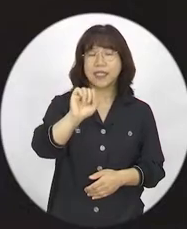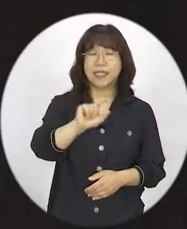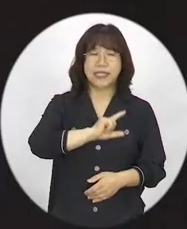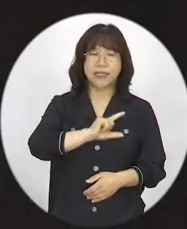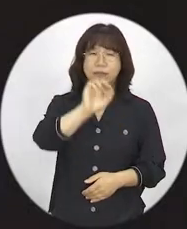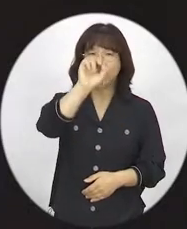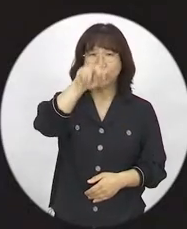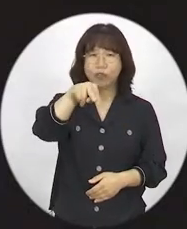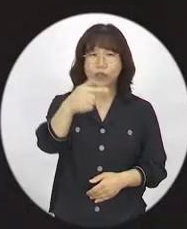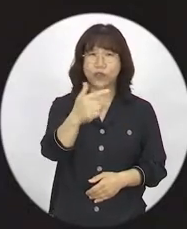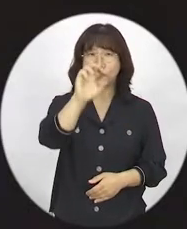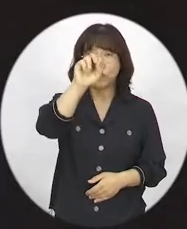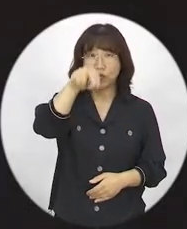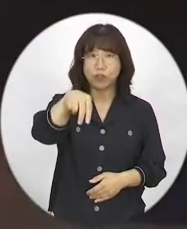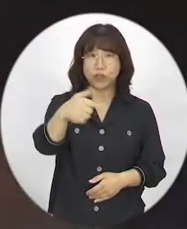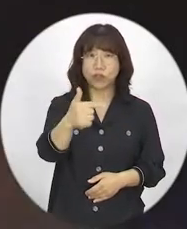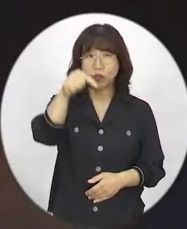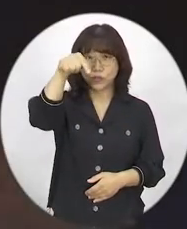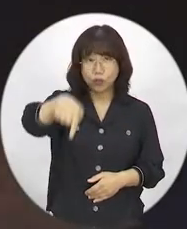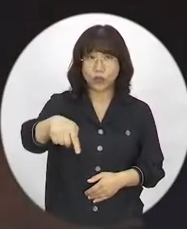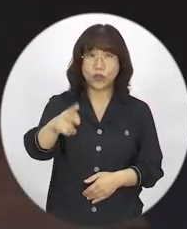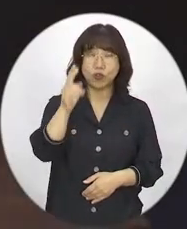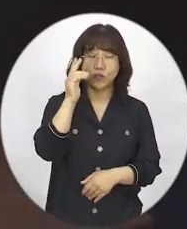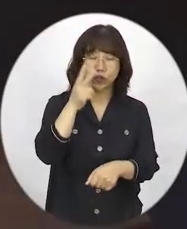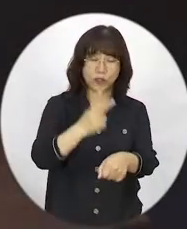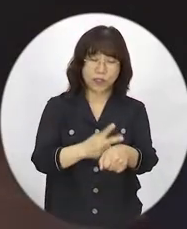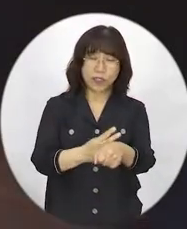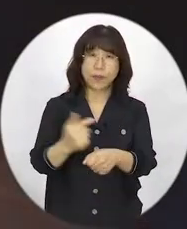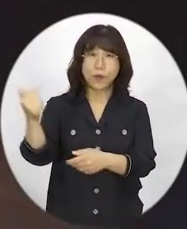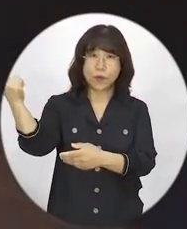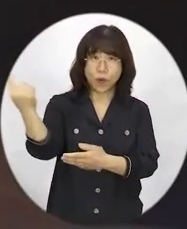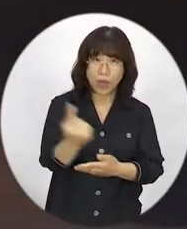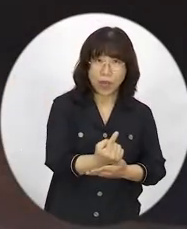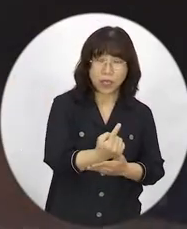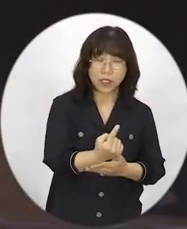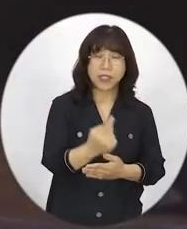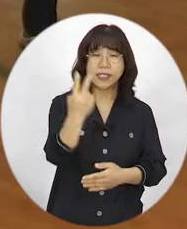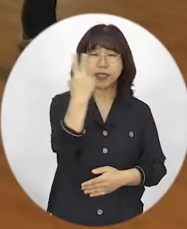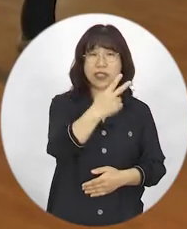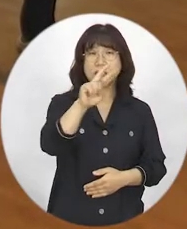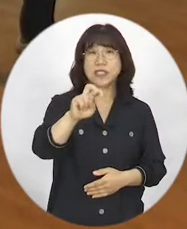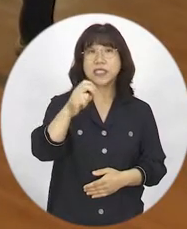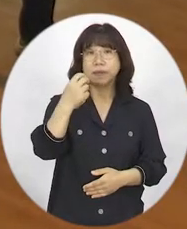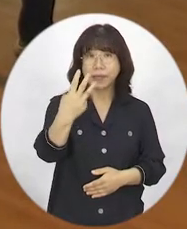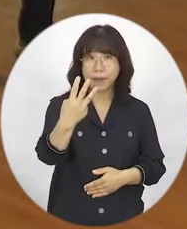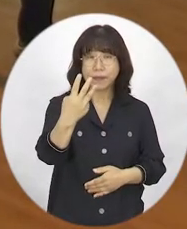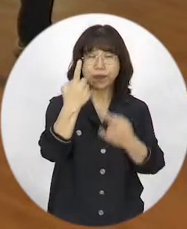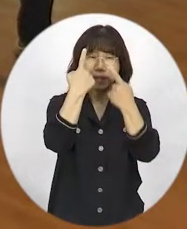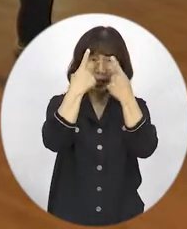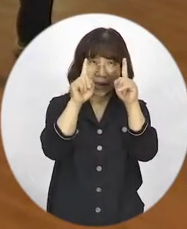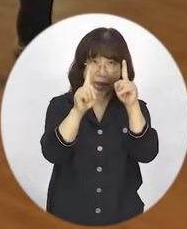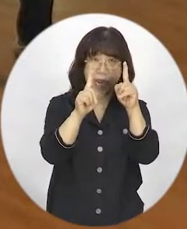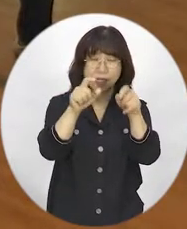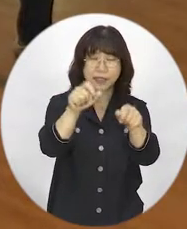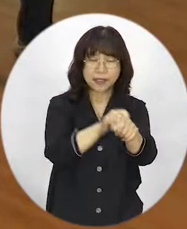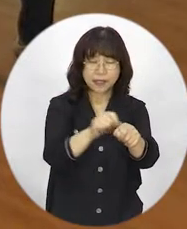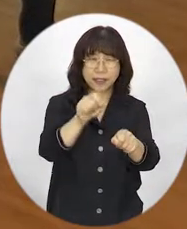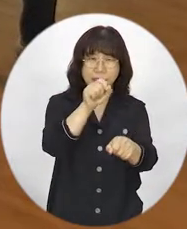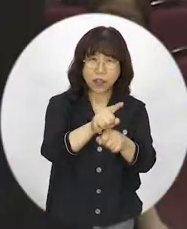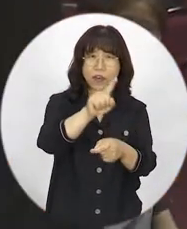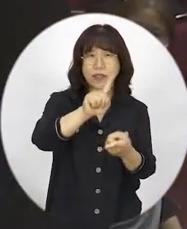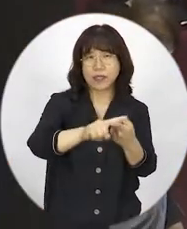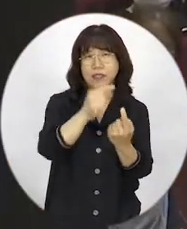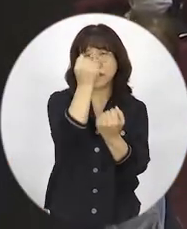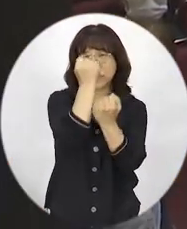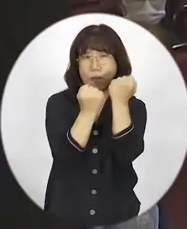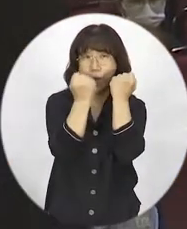보이는 입시의 기술 저자인 윤용구 강사가 나와 2023년도 입시의 특징을 설명했으며 다양한 전형에